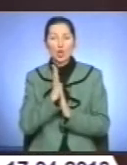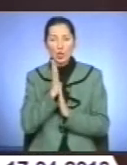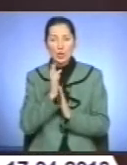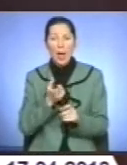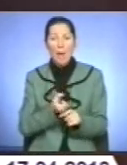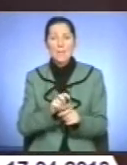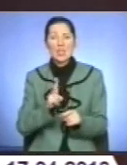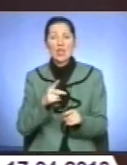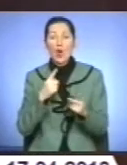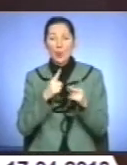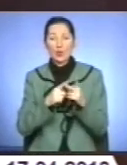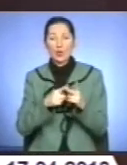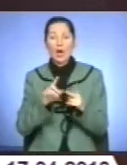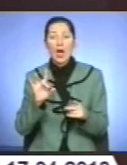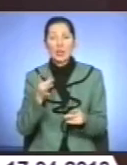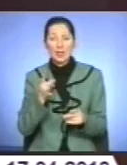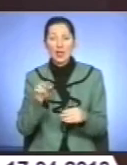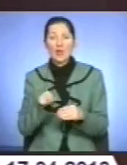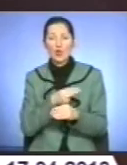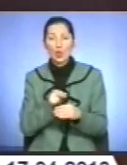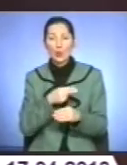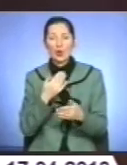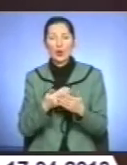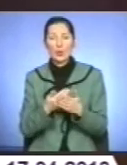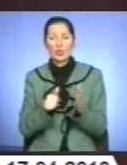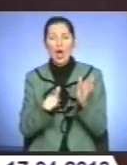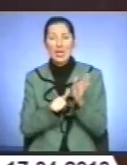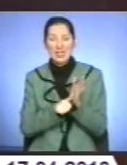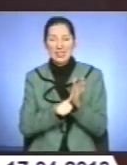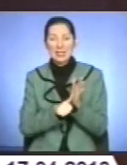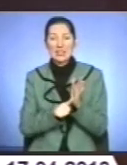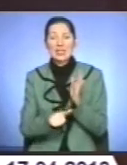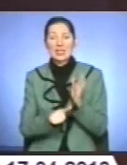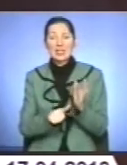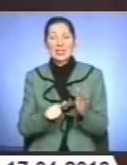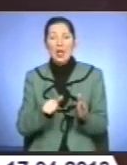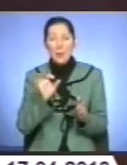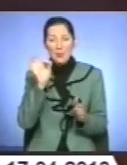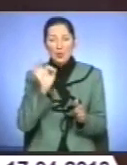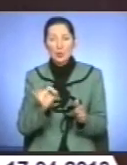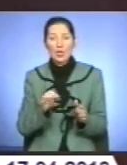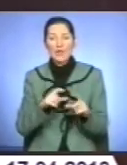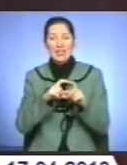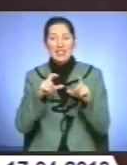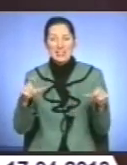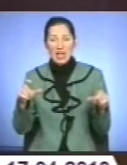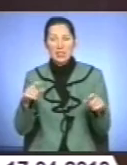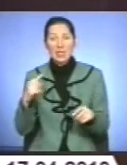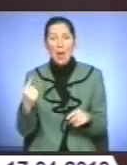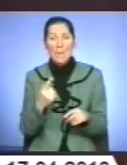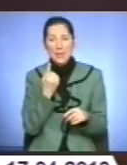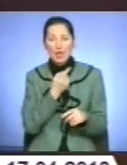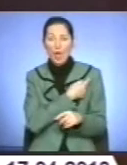у 1,5 рази. Відремонтовано близько 60% закладів так званої первинки.